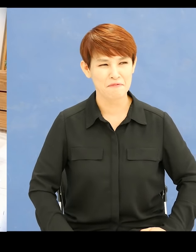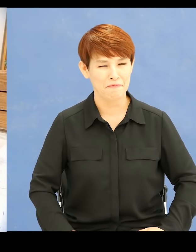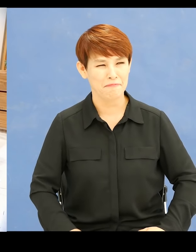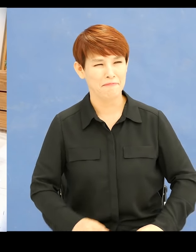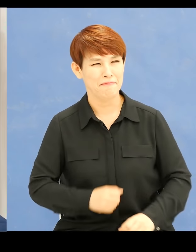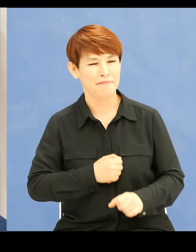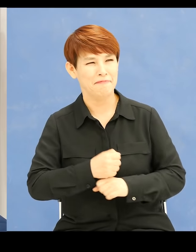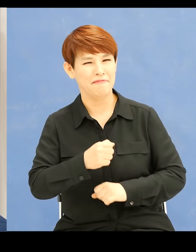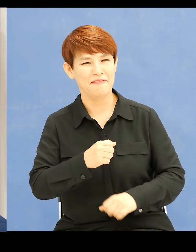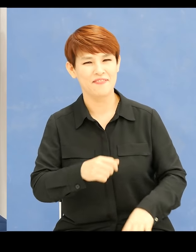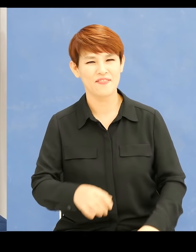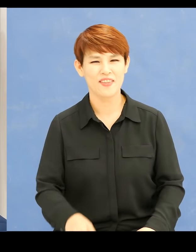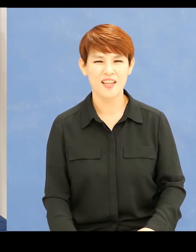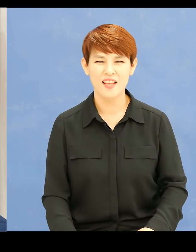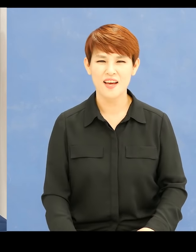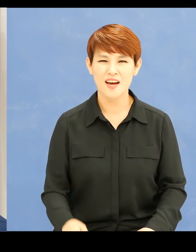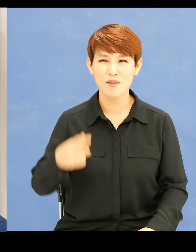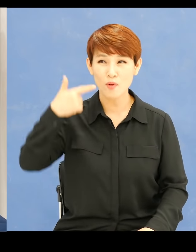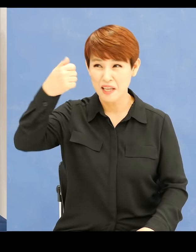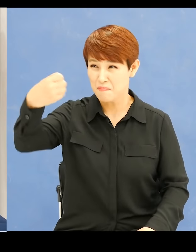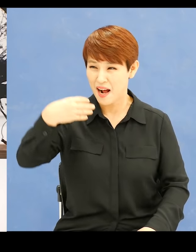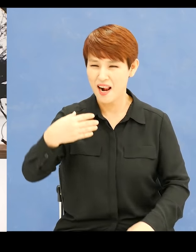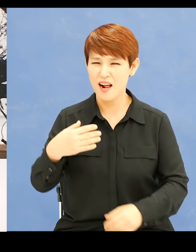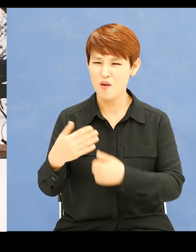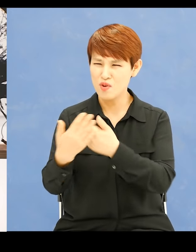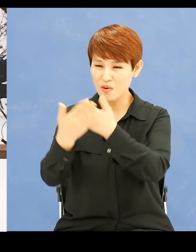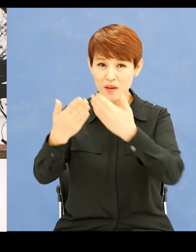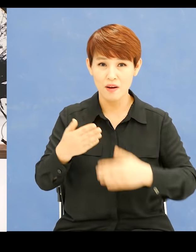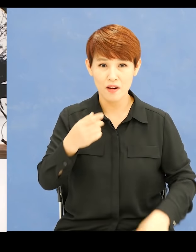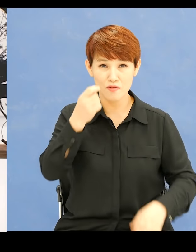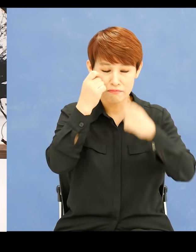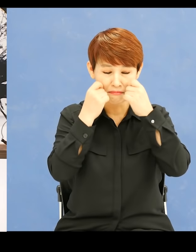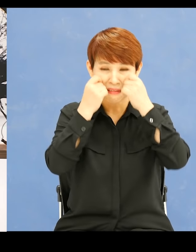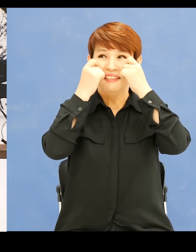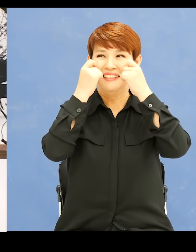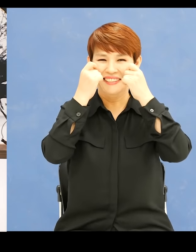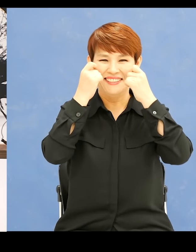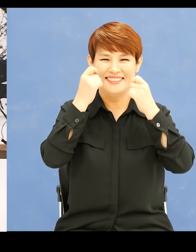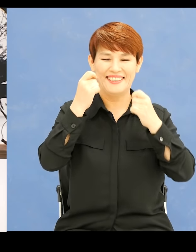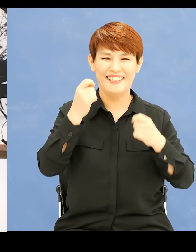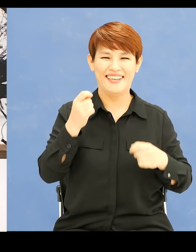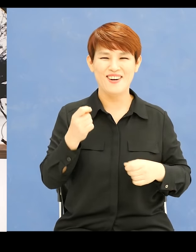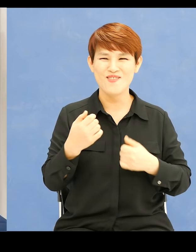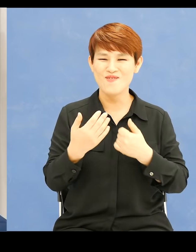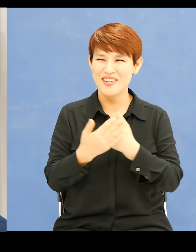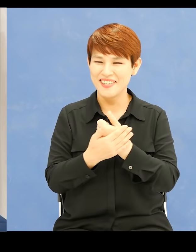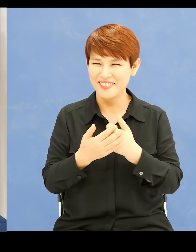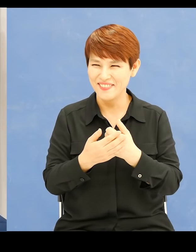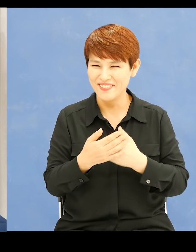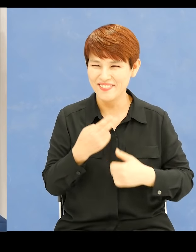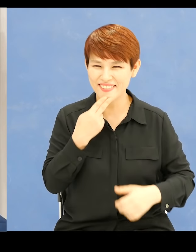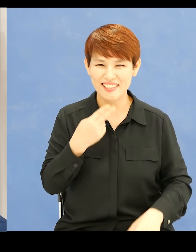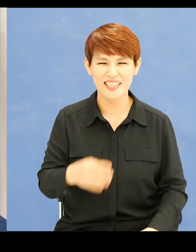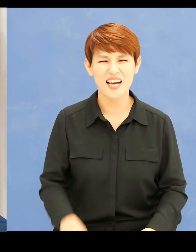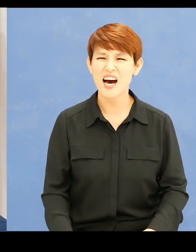갑자기 반전이. 위로가 하나도 안 되는 거예요. 아, 저 눈물 나라도 속 들어갔네 지금. 아, 네. 그래서